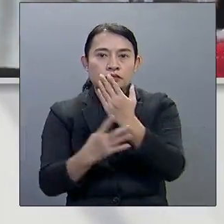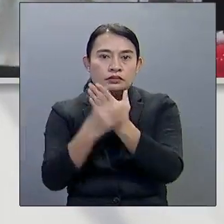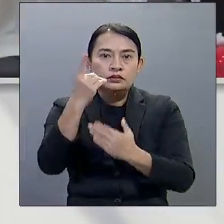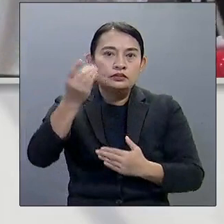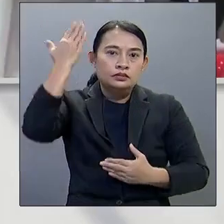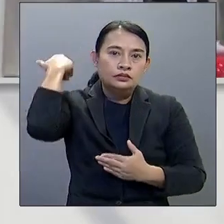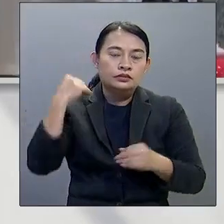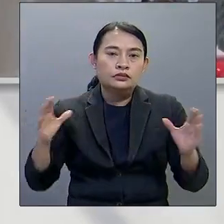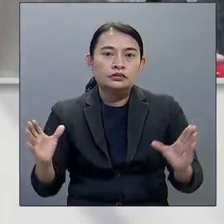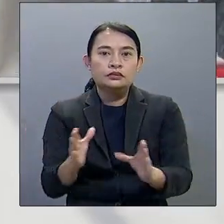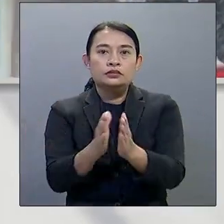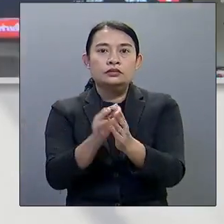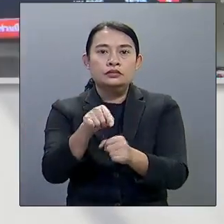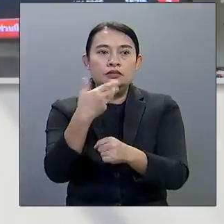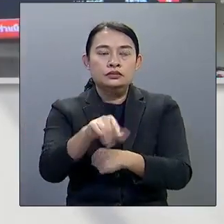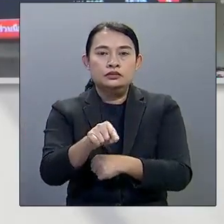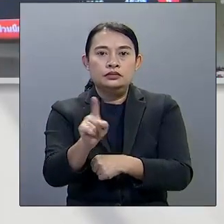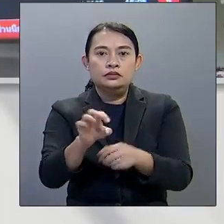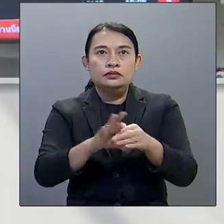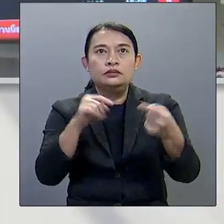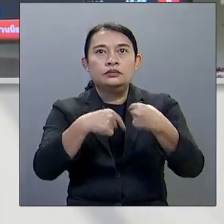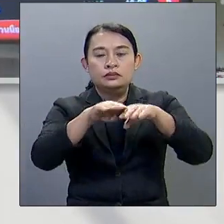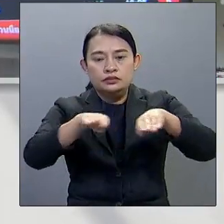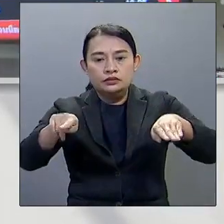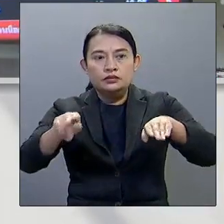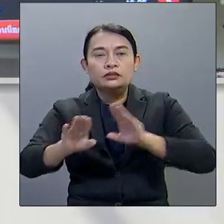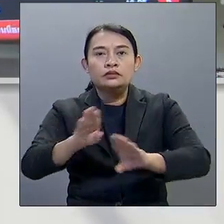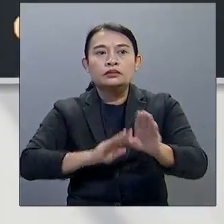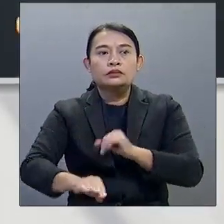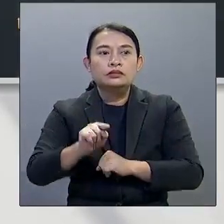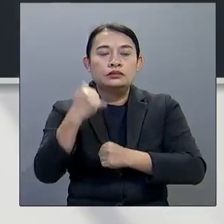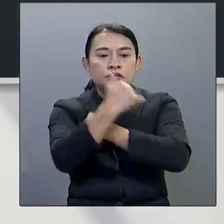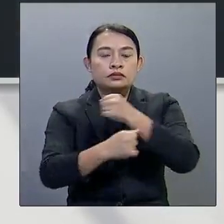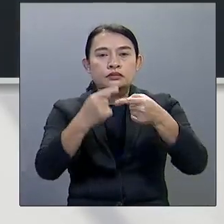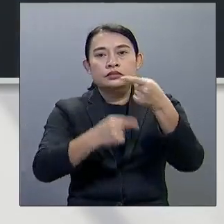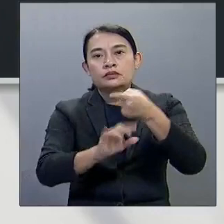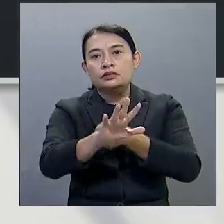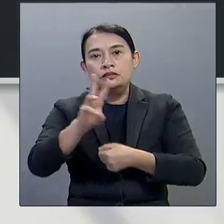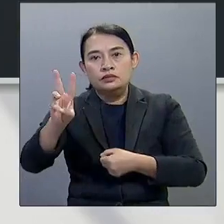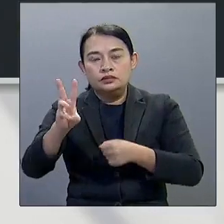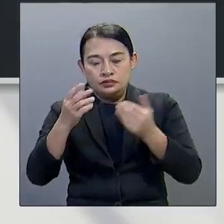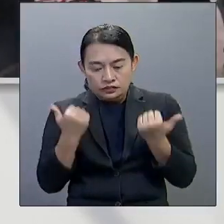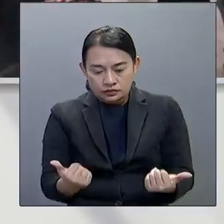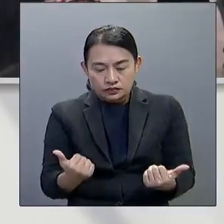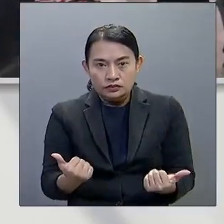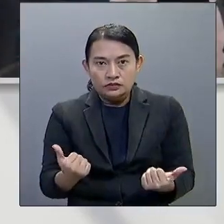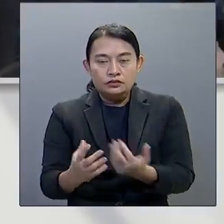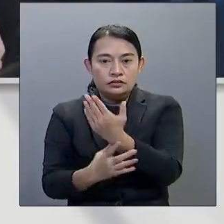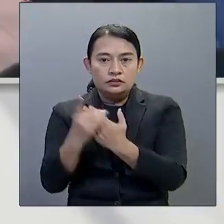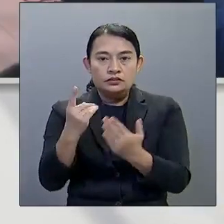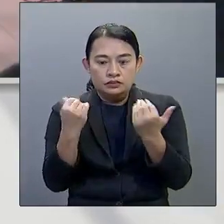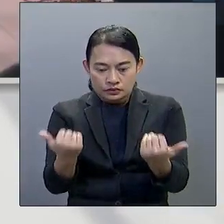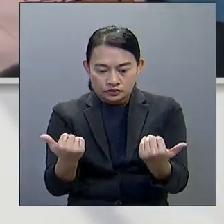ฉันรวมมาแล้วรอบนึงกับประเทศที่เขามีมาตรการก็ออกมาอยู่ประมาณ 5-6 ประเทศแต่พอมาถึงสัปดาห์นี้ก่อน